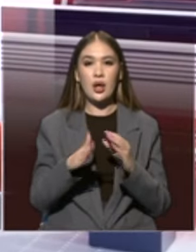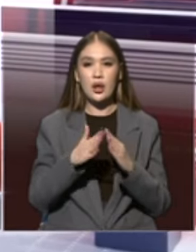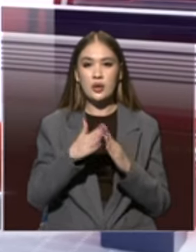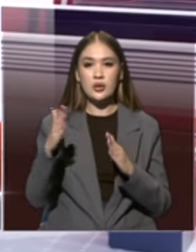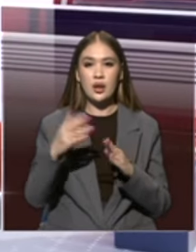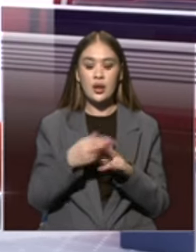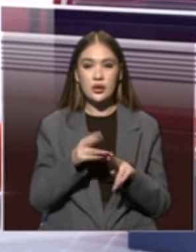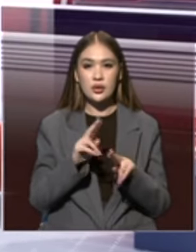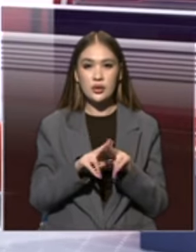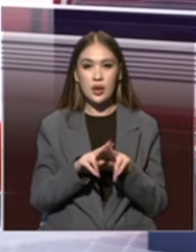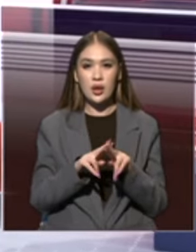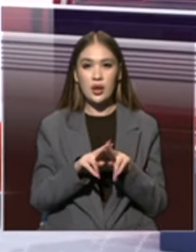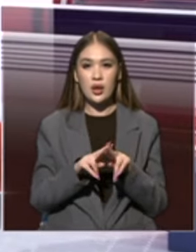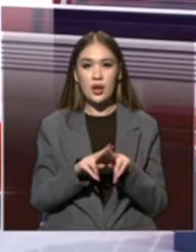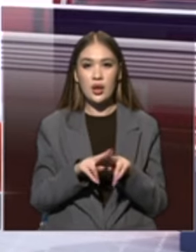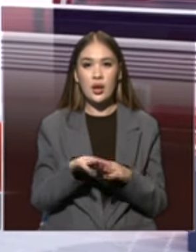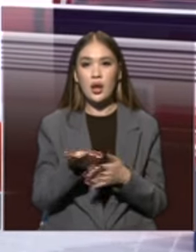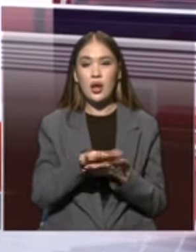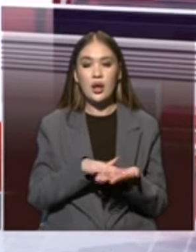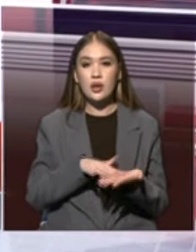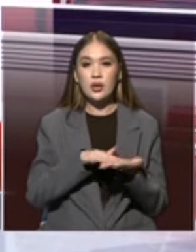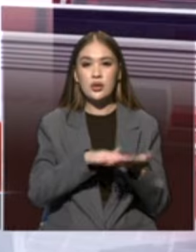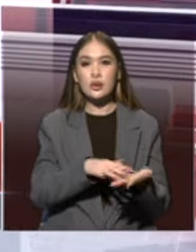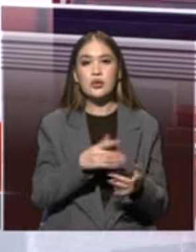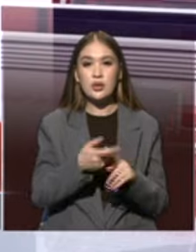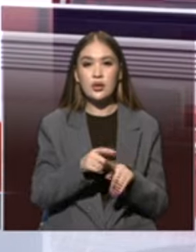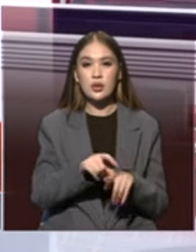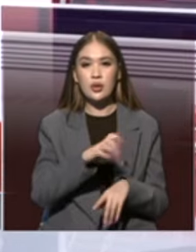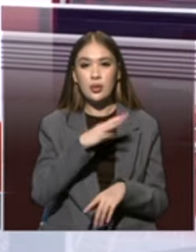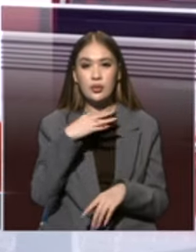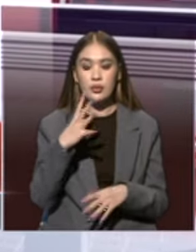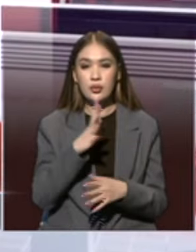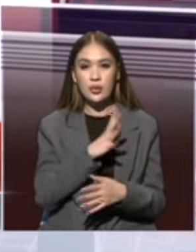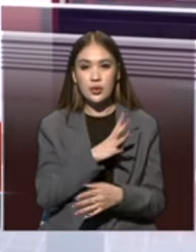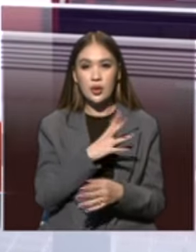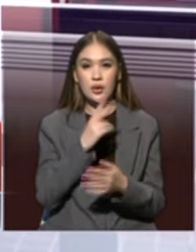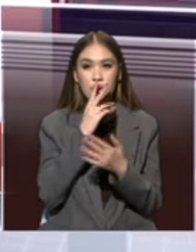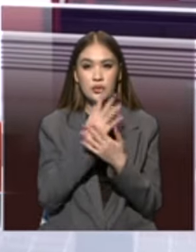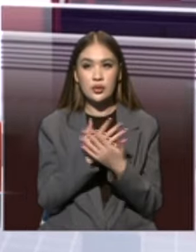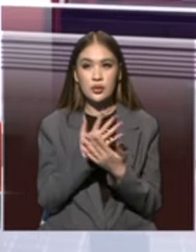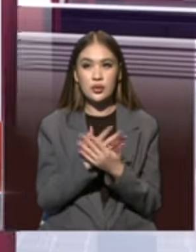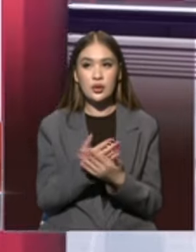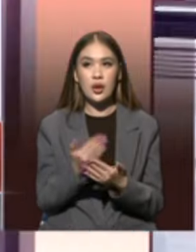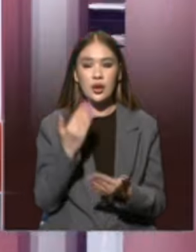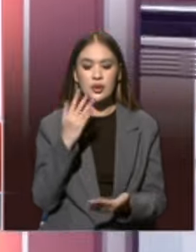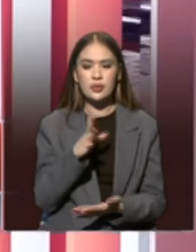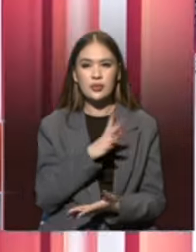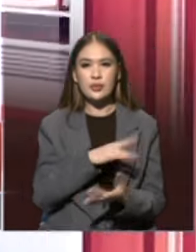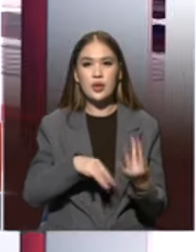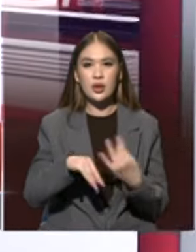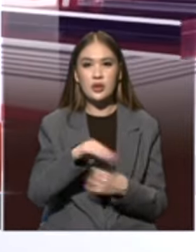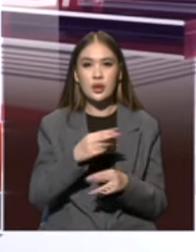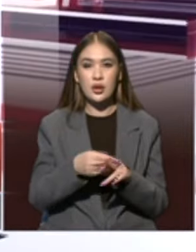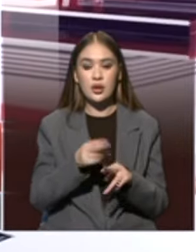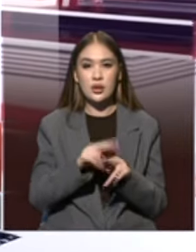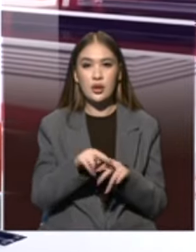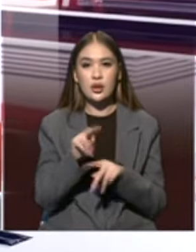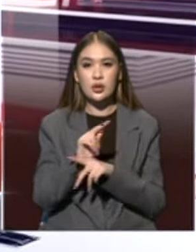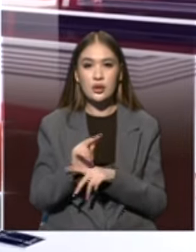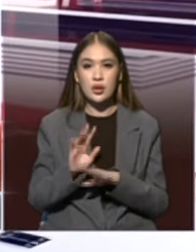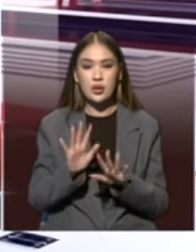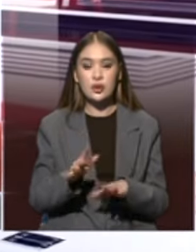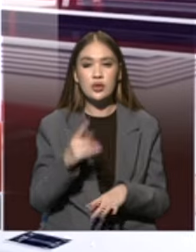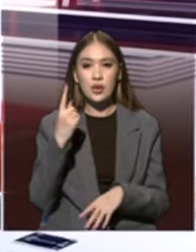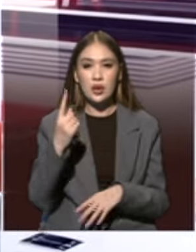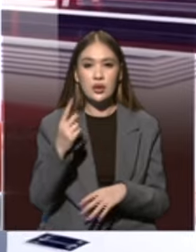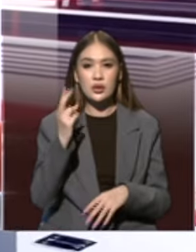өзіміздің жерлестерімізден арыз түсті, көмек көрсету жөнінде. Оның ішінде манадан бері талқылап келе жатырған единственный жилье деп жатыр, жалғыз ғана баспанасы